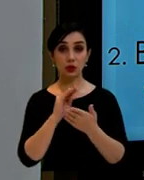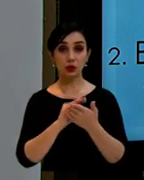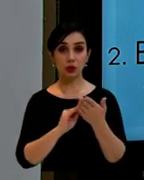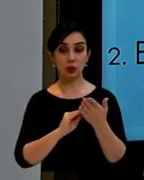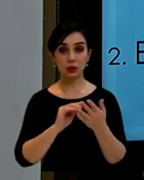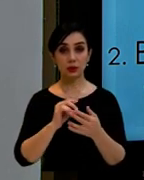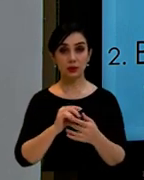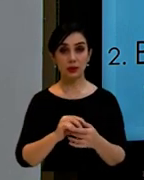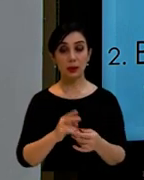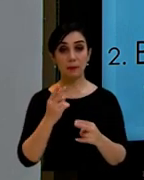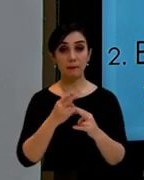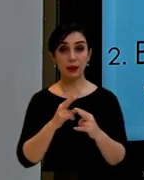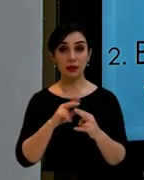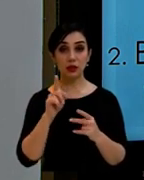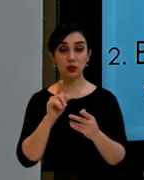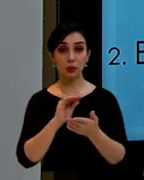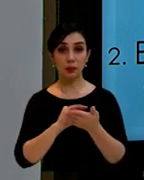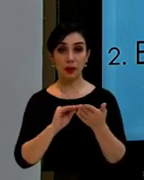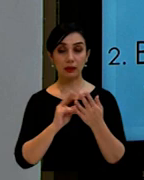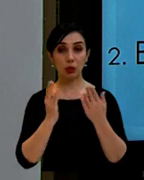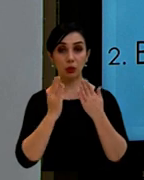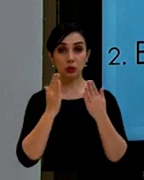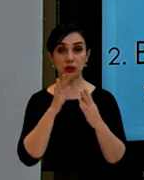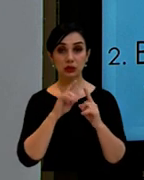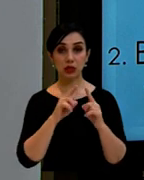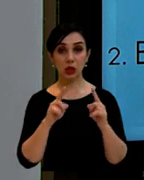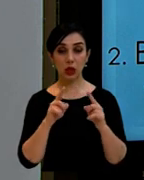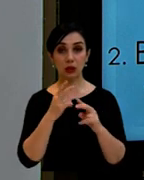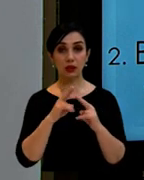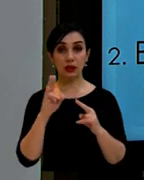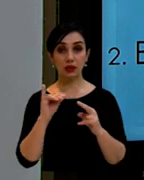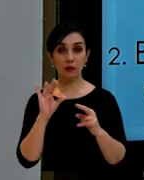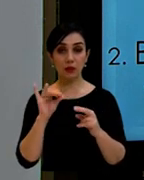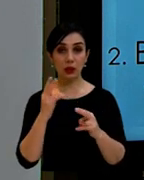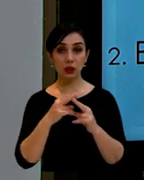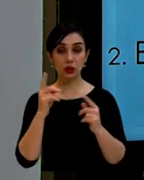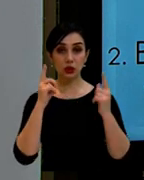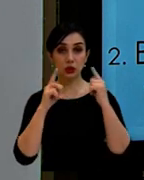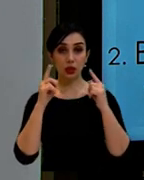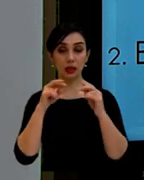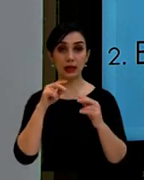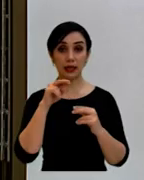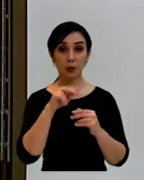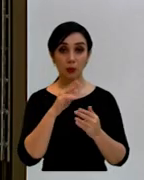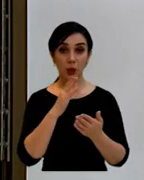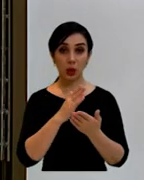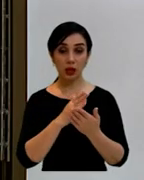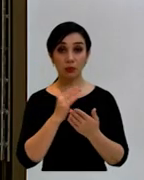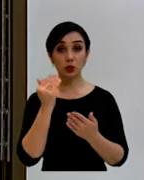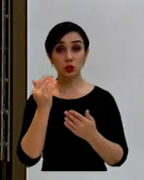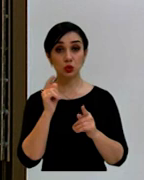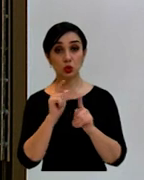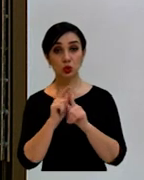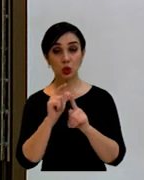Demak, mana shu baytlarni o'qish jarayonida biz Navoiy ijodiga kirib boryapmiz.